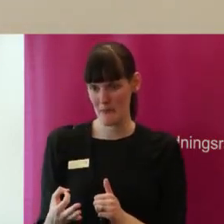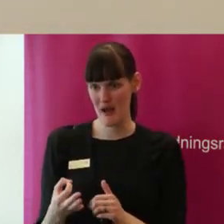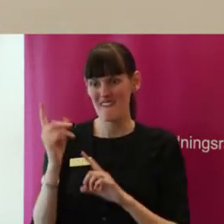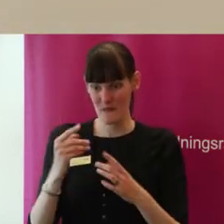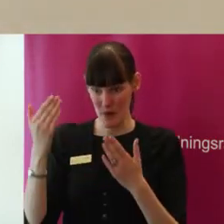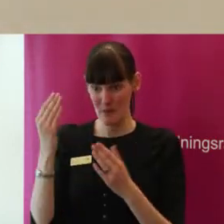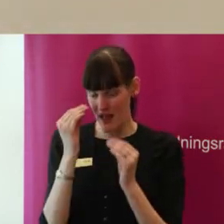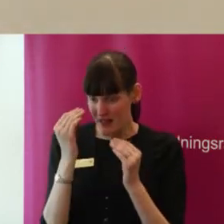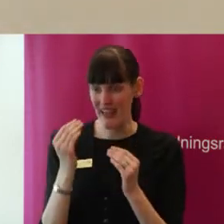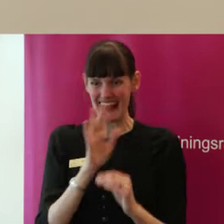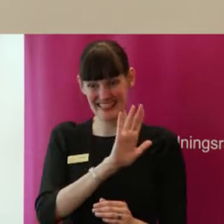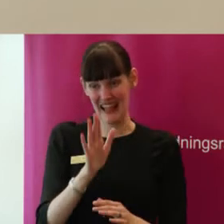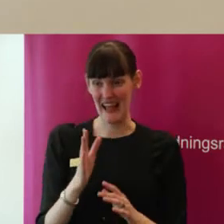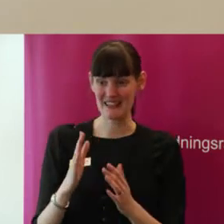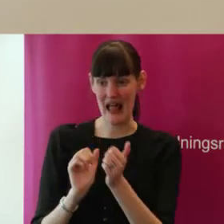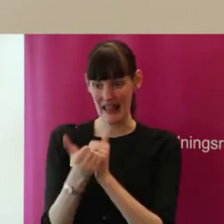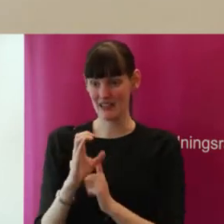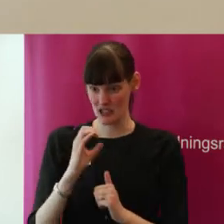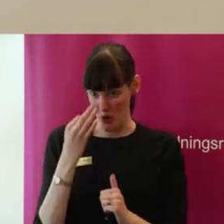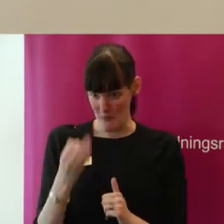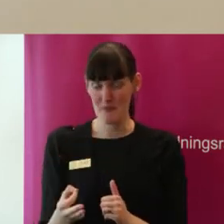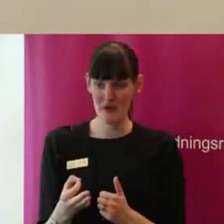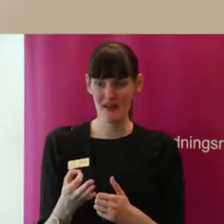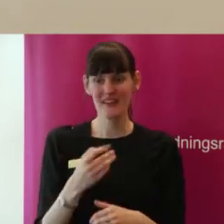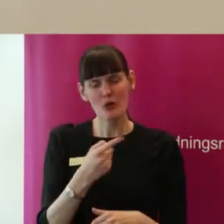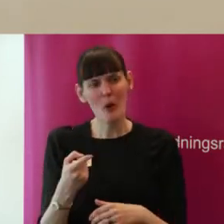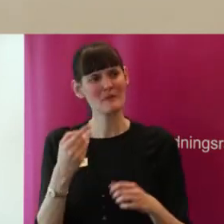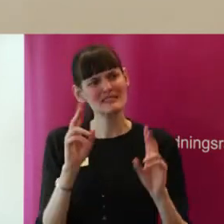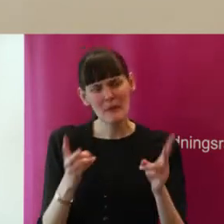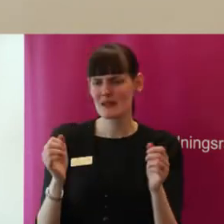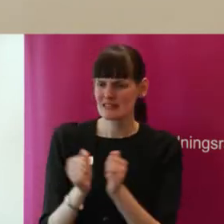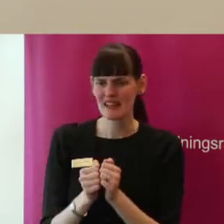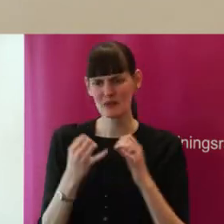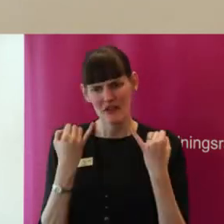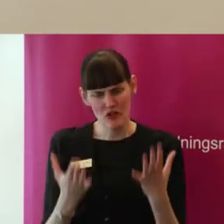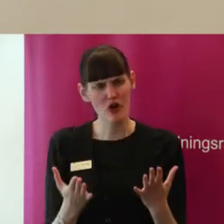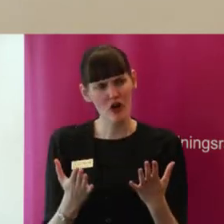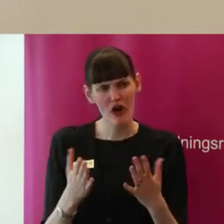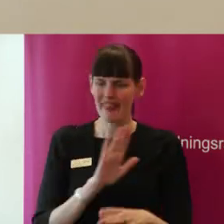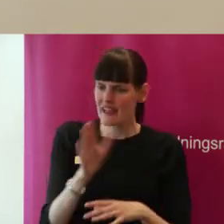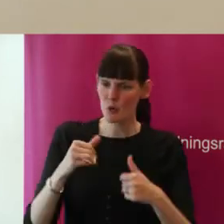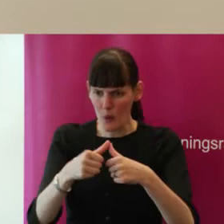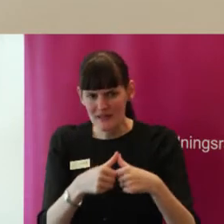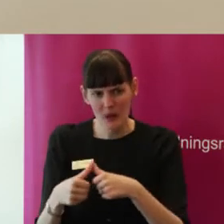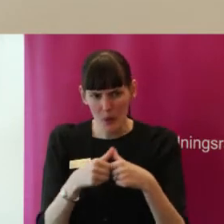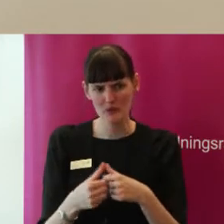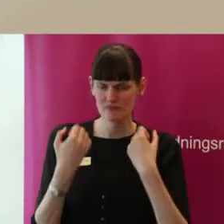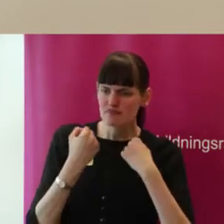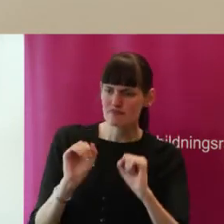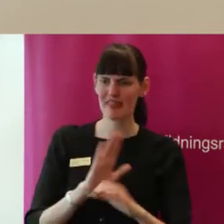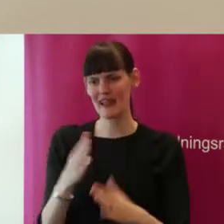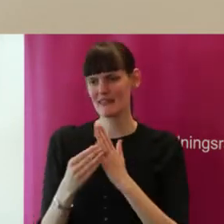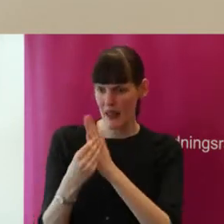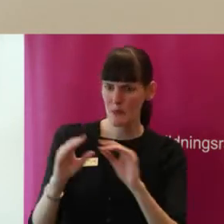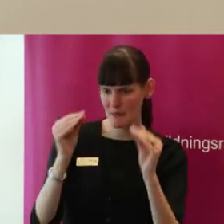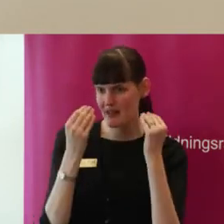folkbildningen, folkhögskolans ledarskap, att de på samma sätt, idag är det organisationerna själva som driver sin ledarutbildning, men den